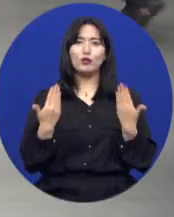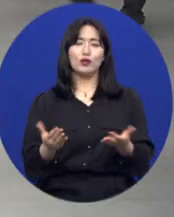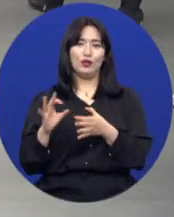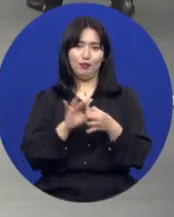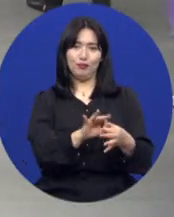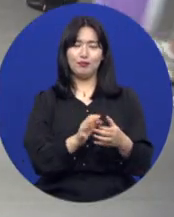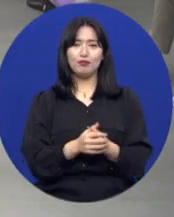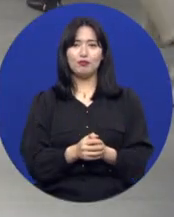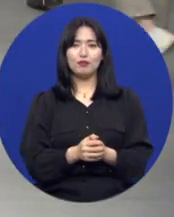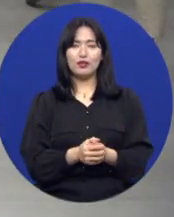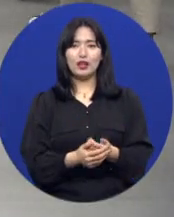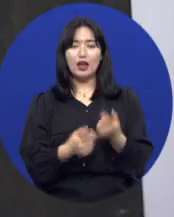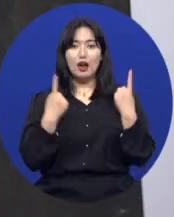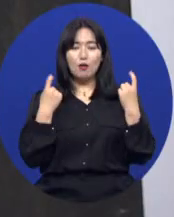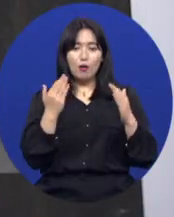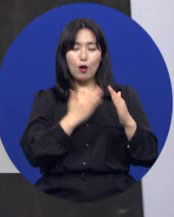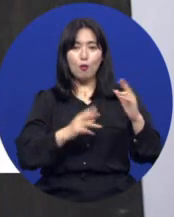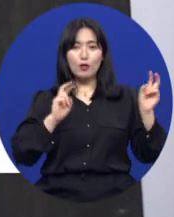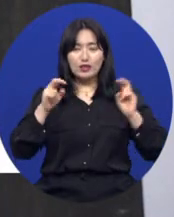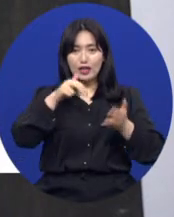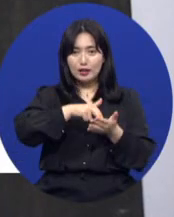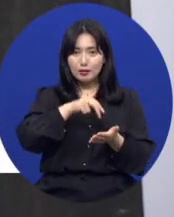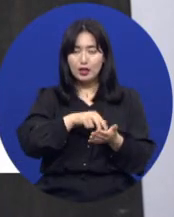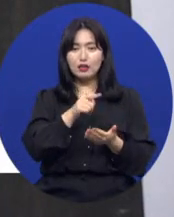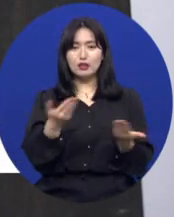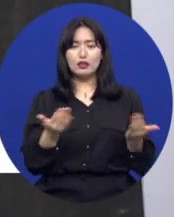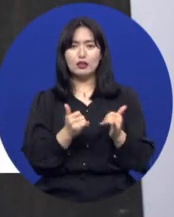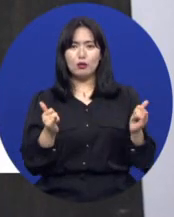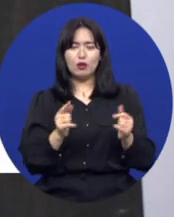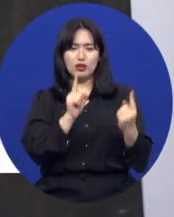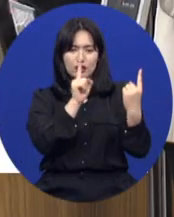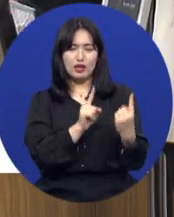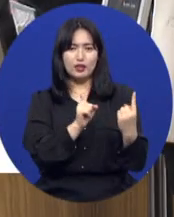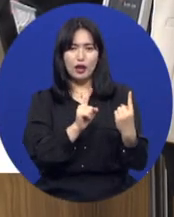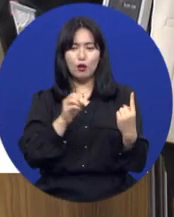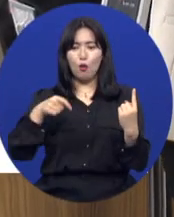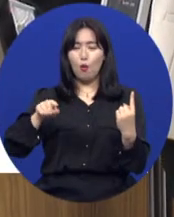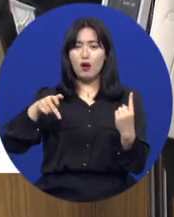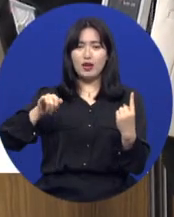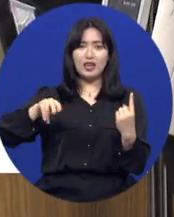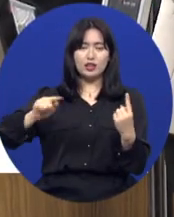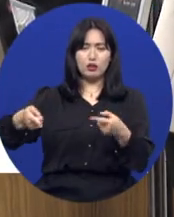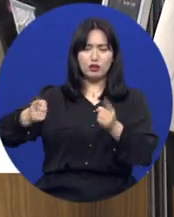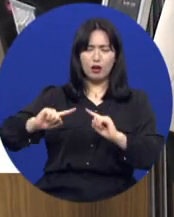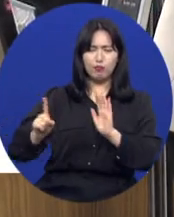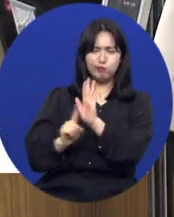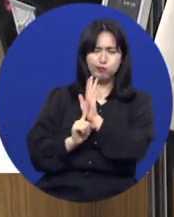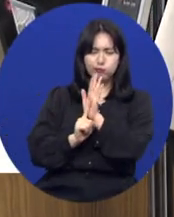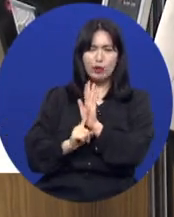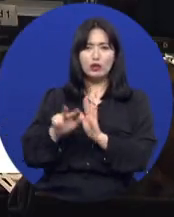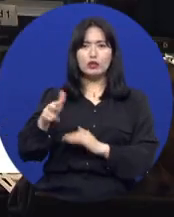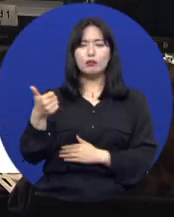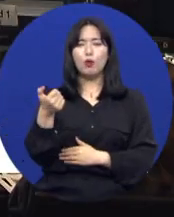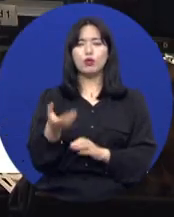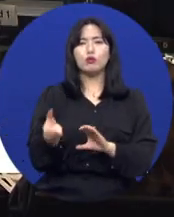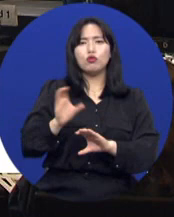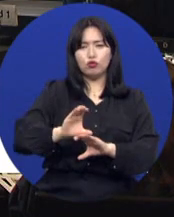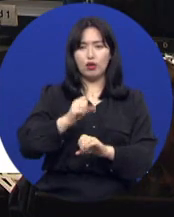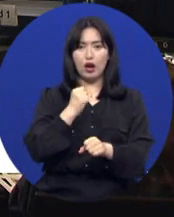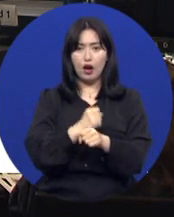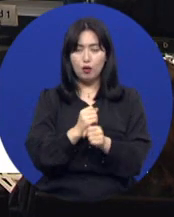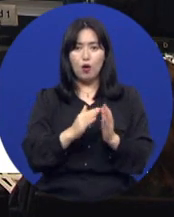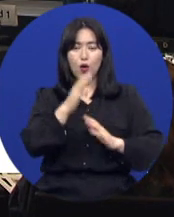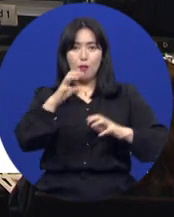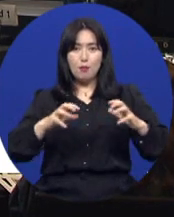제주관광공사 4 수도권 소재 기업 직원들의 대상으로 오케이션 참가자 750 면에 추가 모집하고 빨 여행